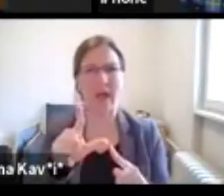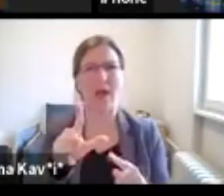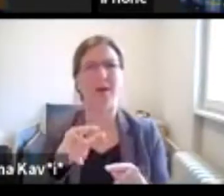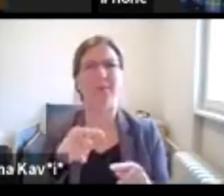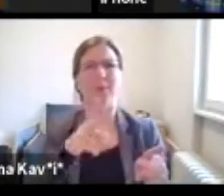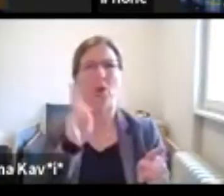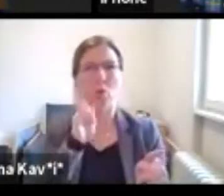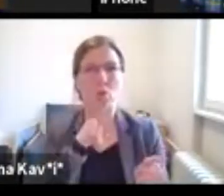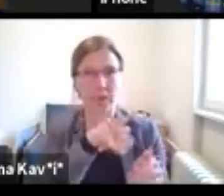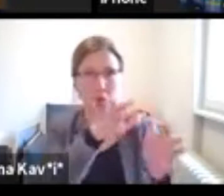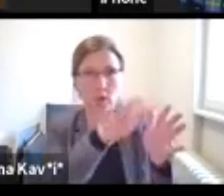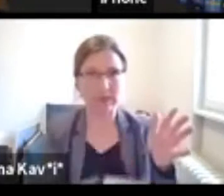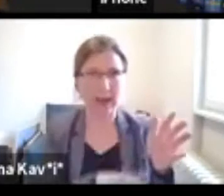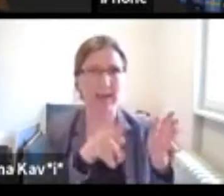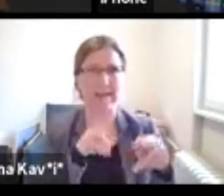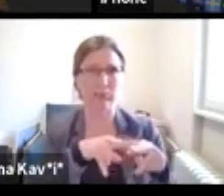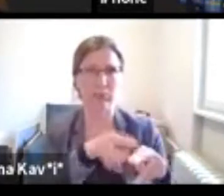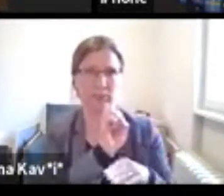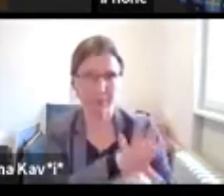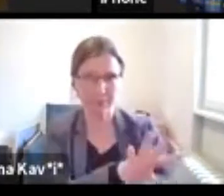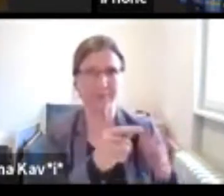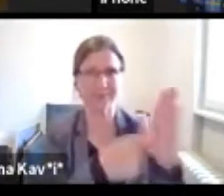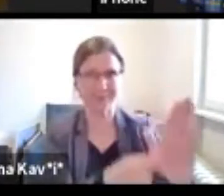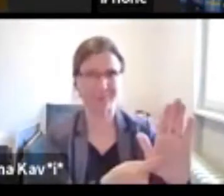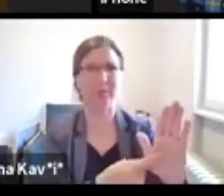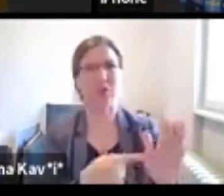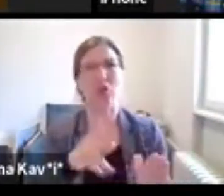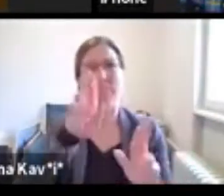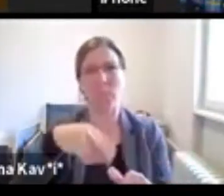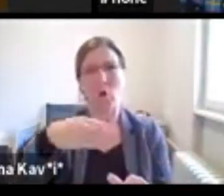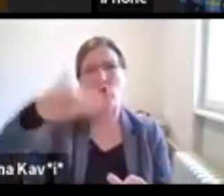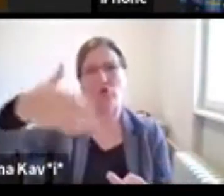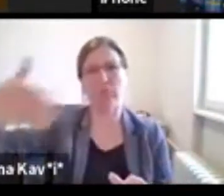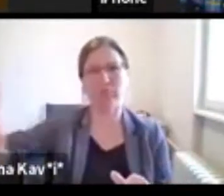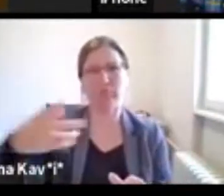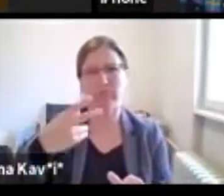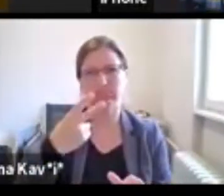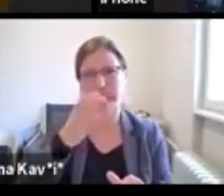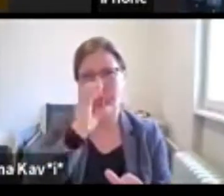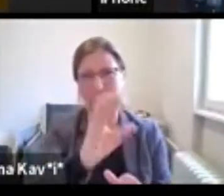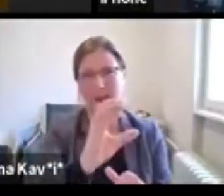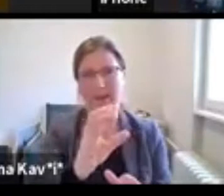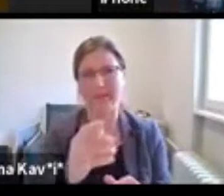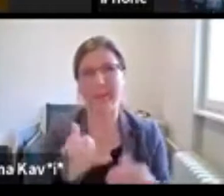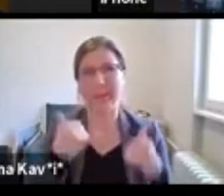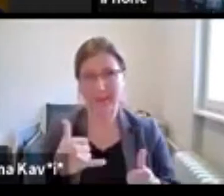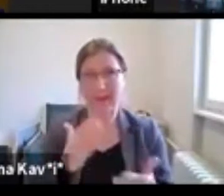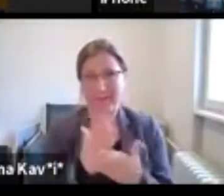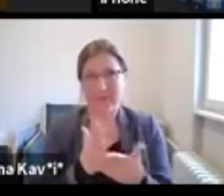i nećete biti za nju sigurno zakinuti. Već sada su objavljene, ja sam danas pogledala sve naše